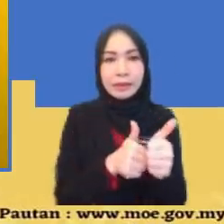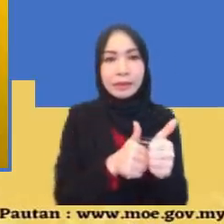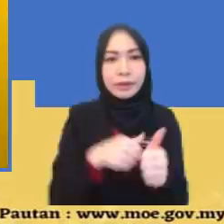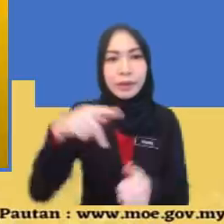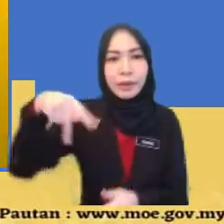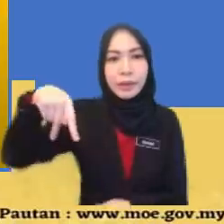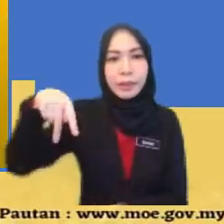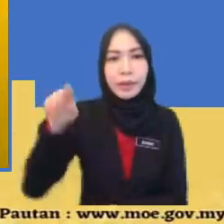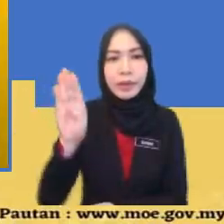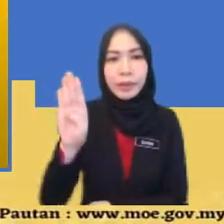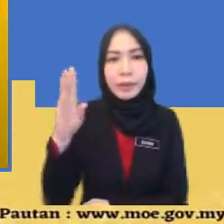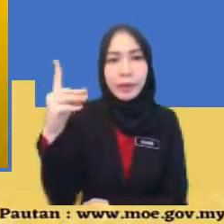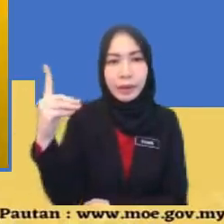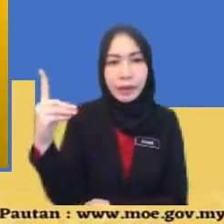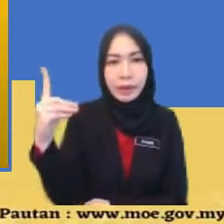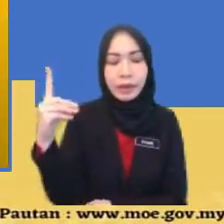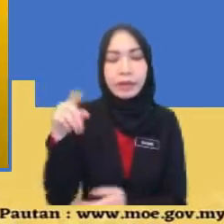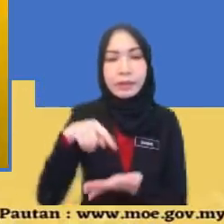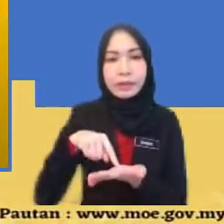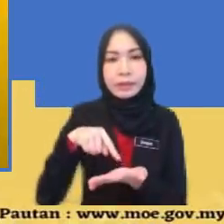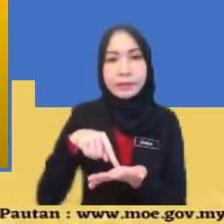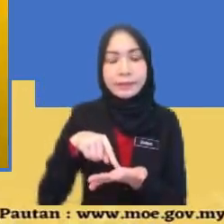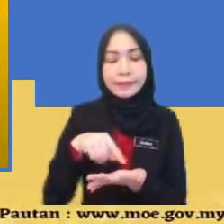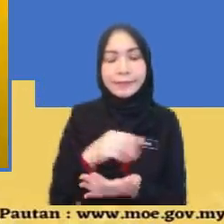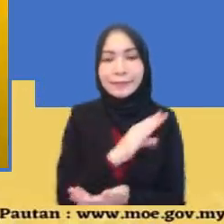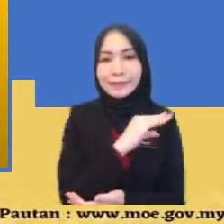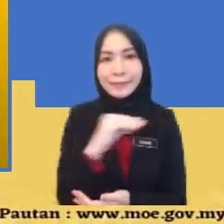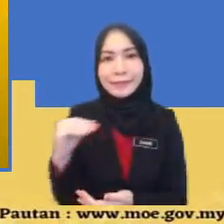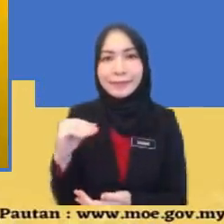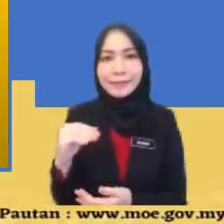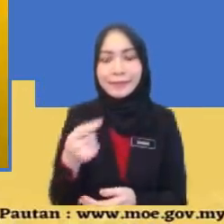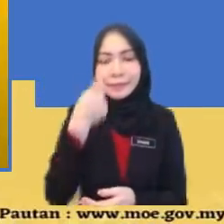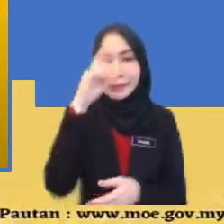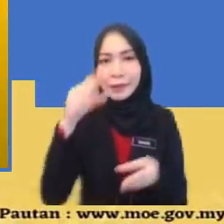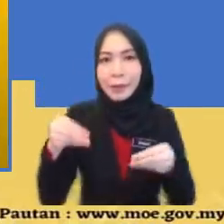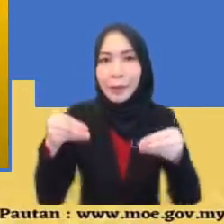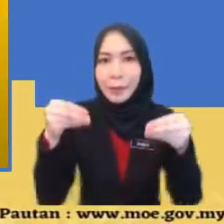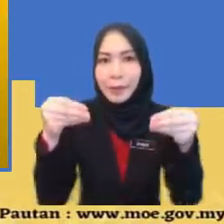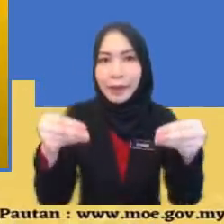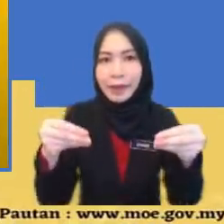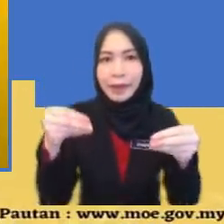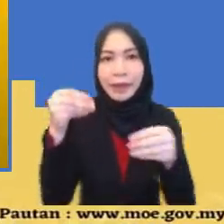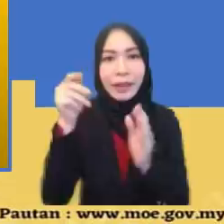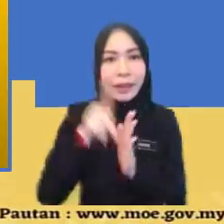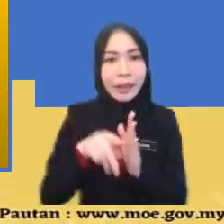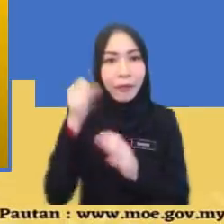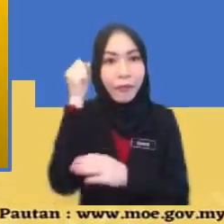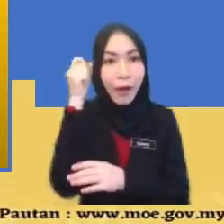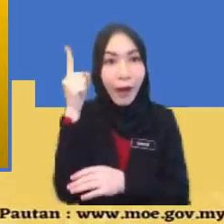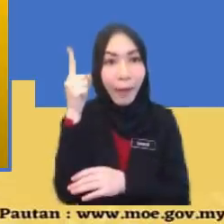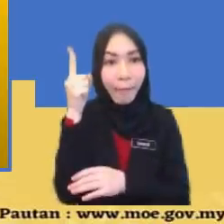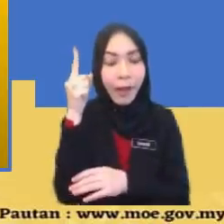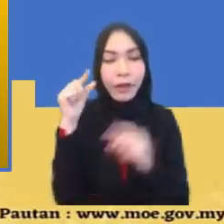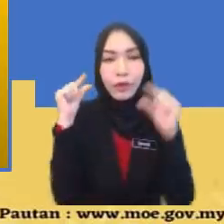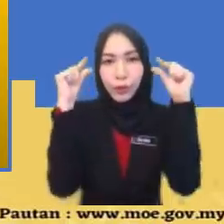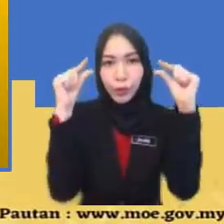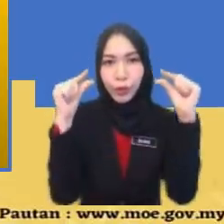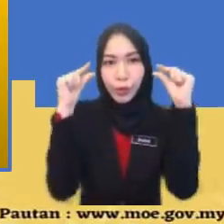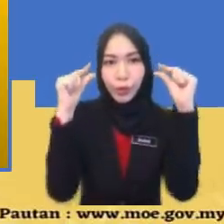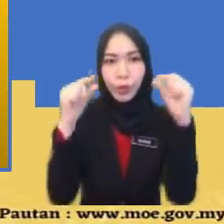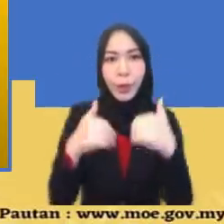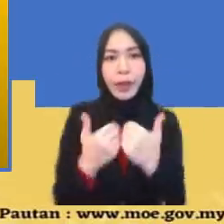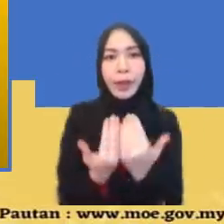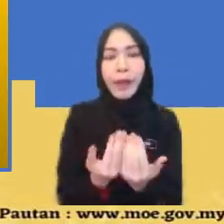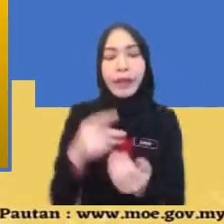memberikan lebih kekhawatiran kepada guru-guru kita bagaimanakah pelaksanaan TV di itu boleh dilaksanakan semase